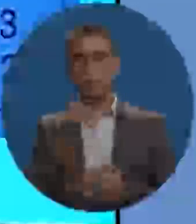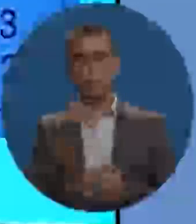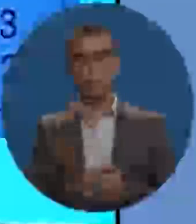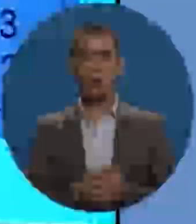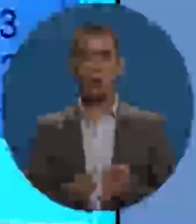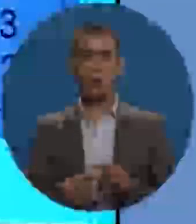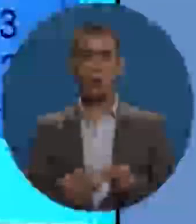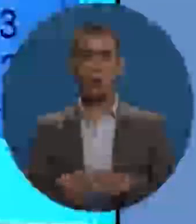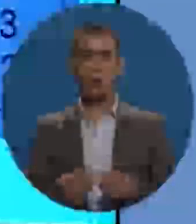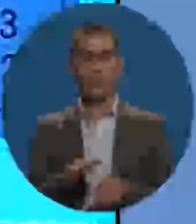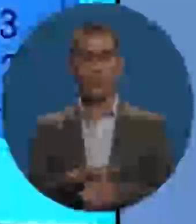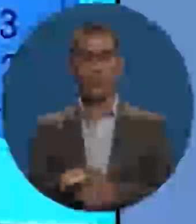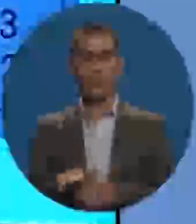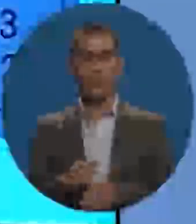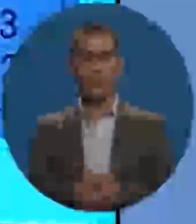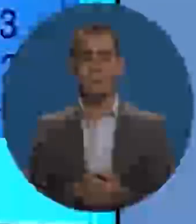һәм орылан.